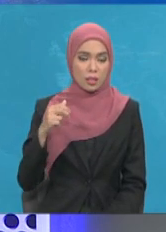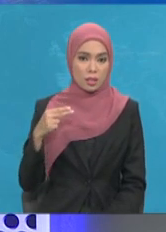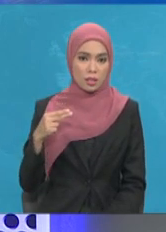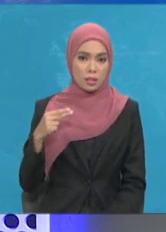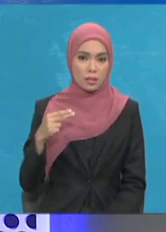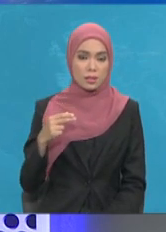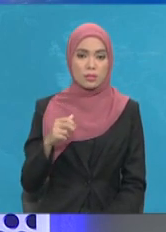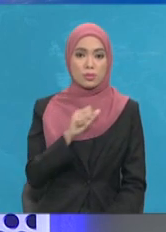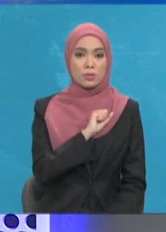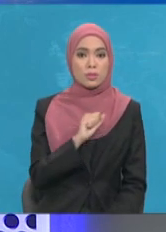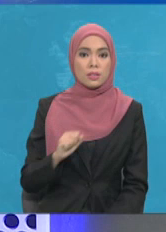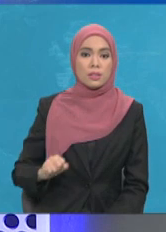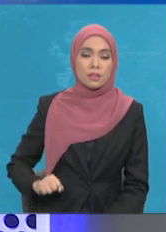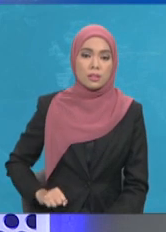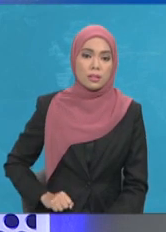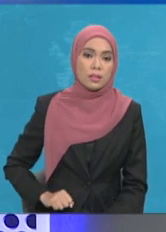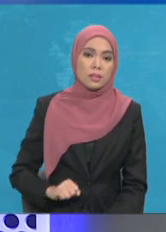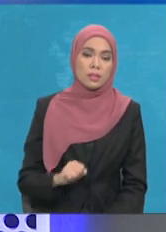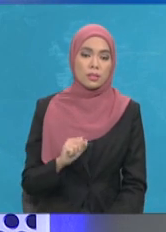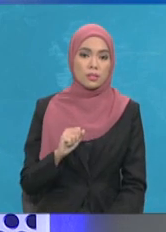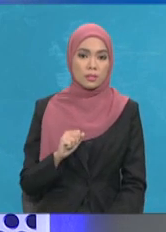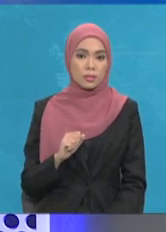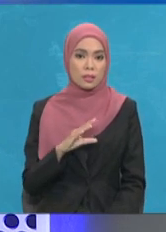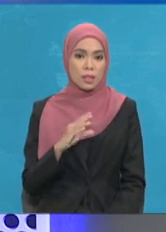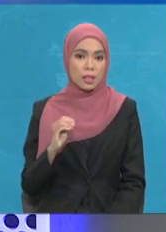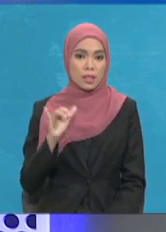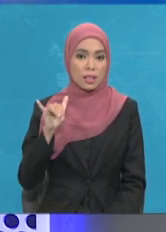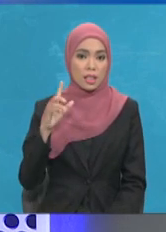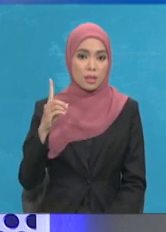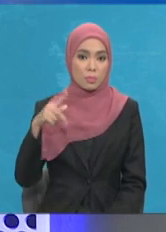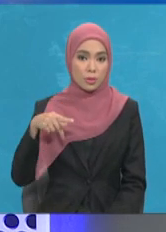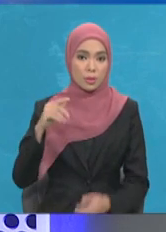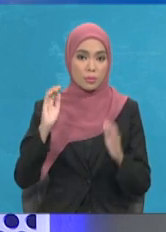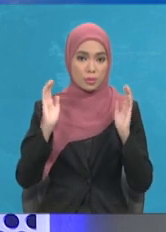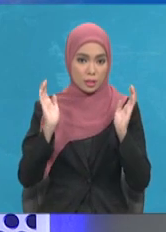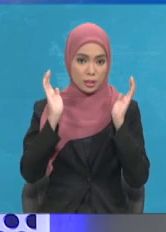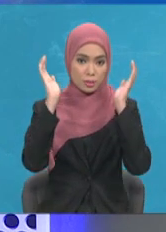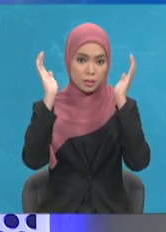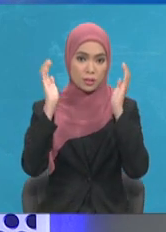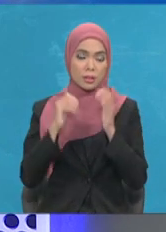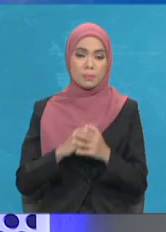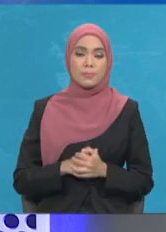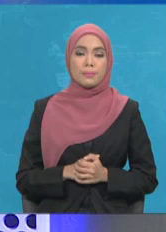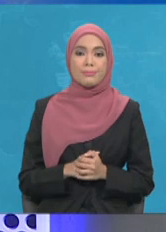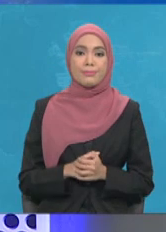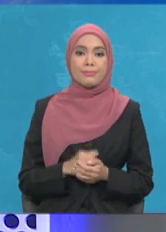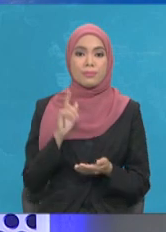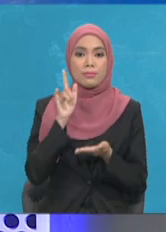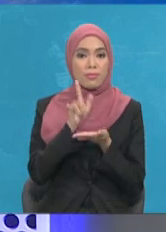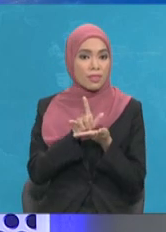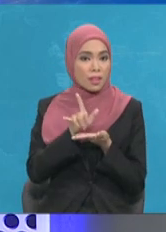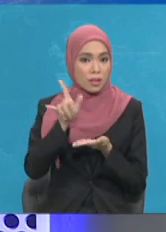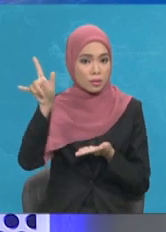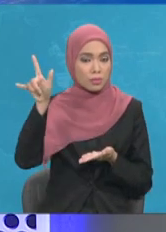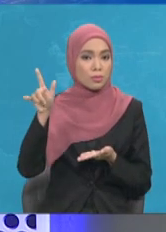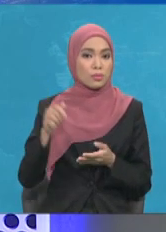Sultan Haji Umar Ali Saifudin Sultan dan yang dipertuan negara Brunei Darussalam akan berangkat ke Jakarta